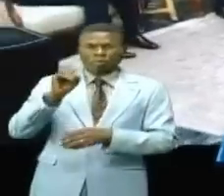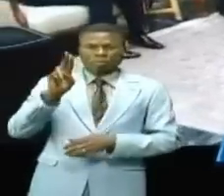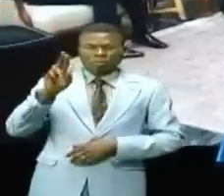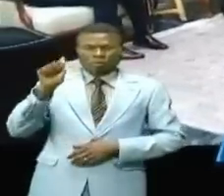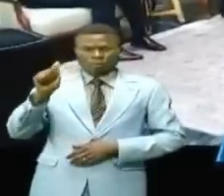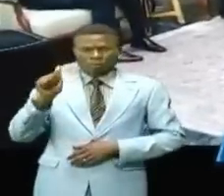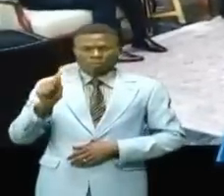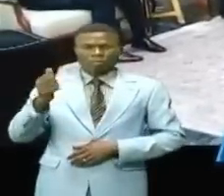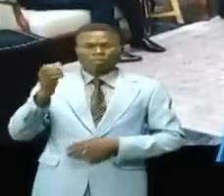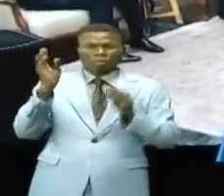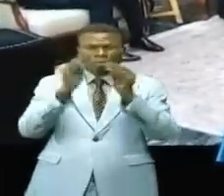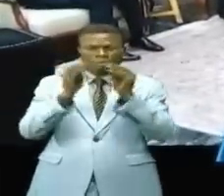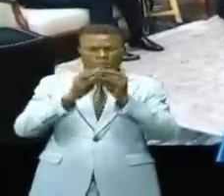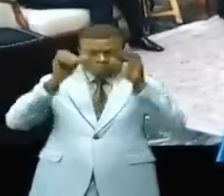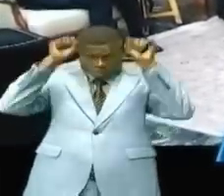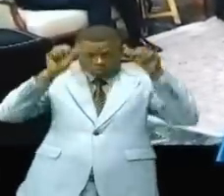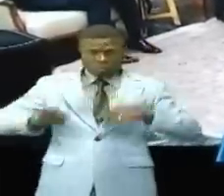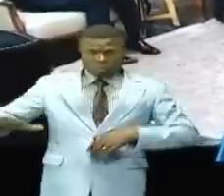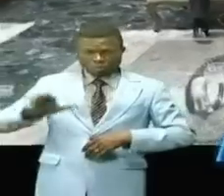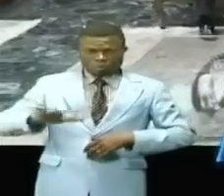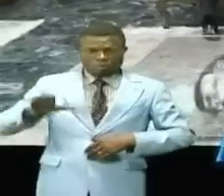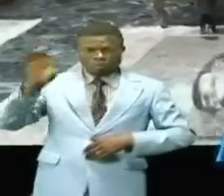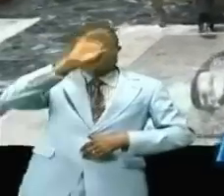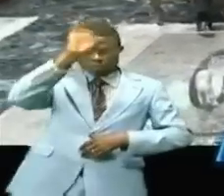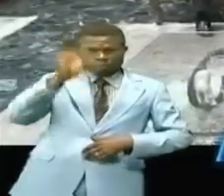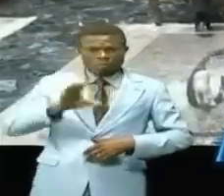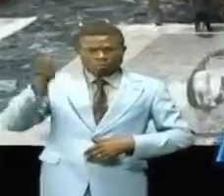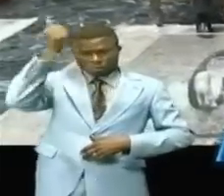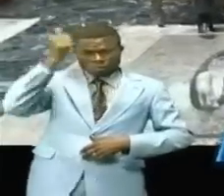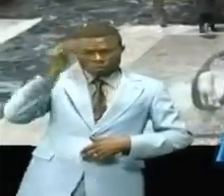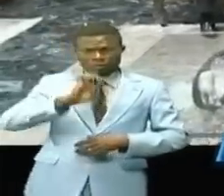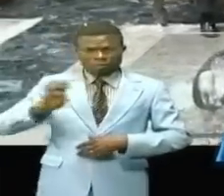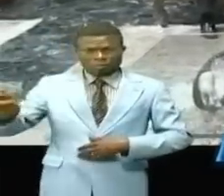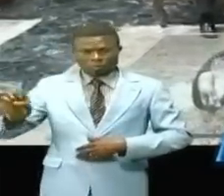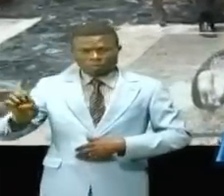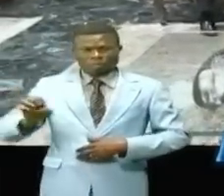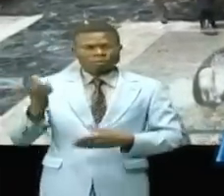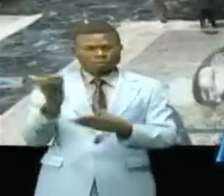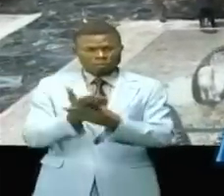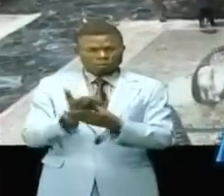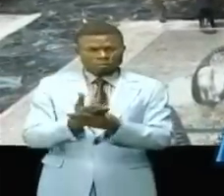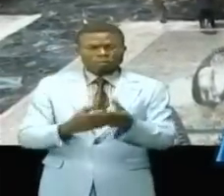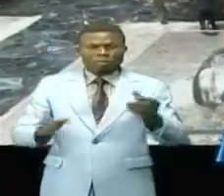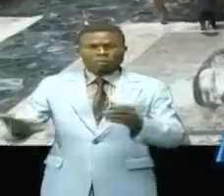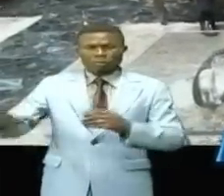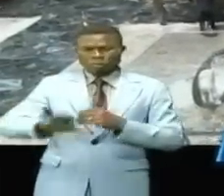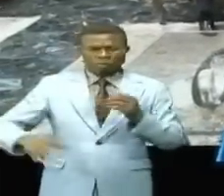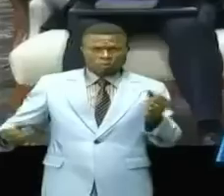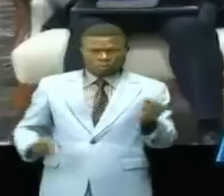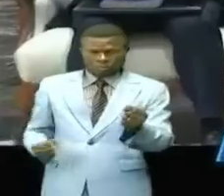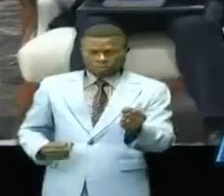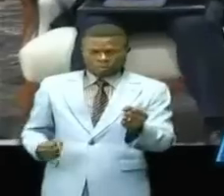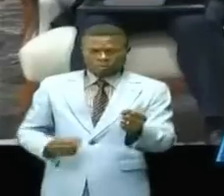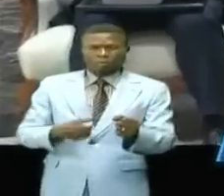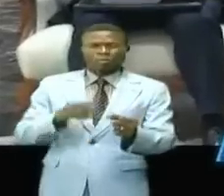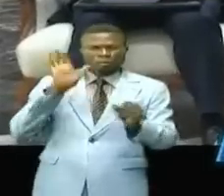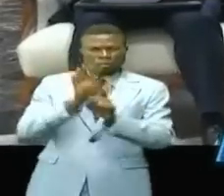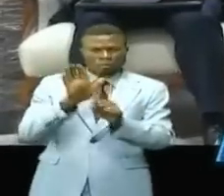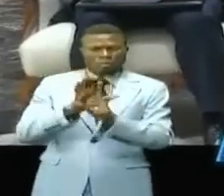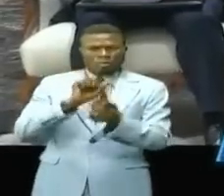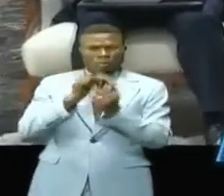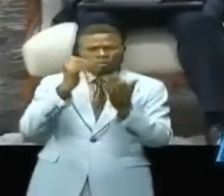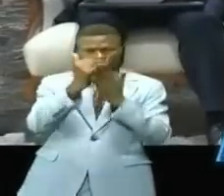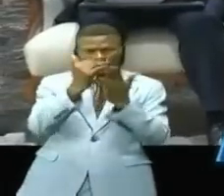des ministres sommets des chefs d'État de la communauté de l'Afrique de l'Est. La feuille de route de Luanda poursuit plusieurs objectifs